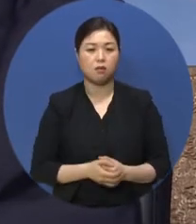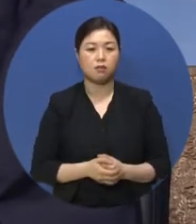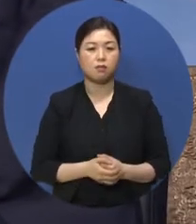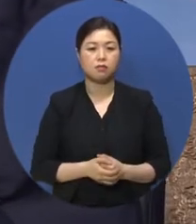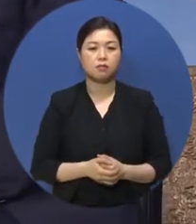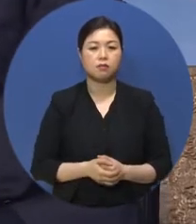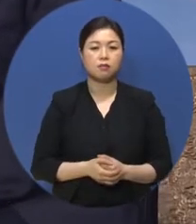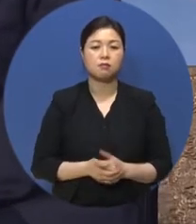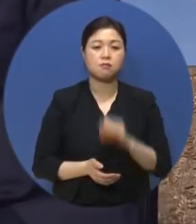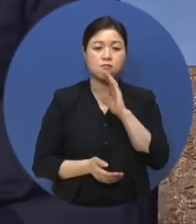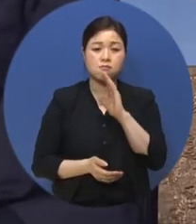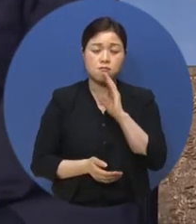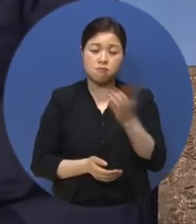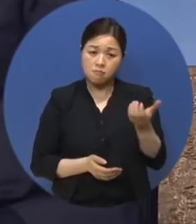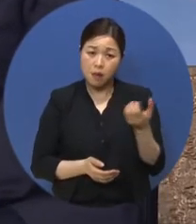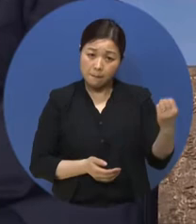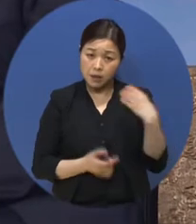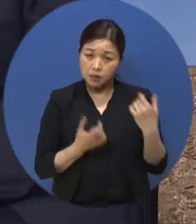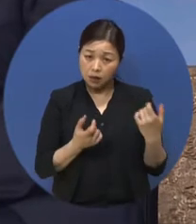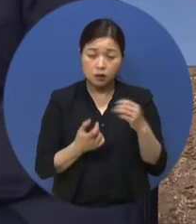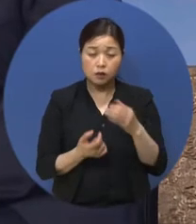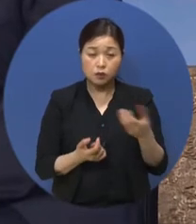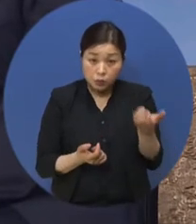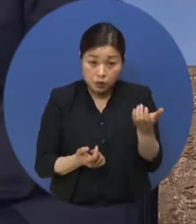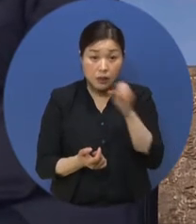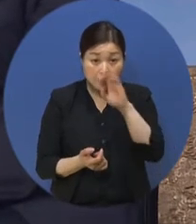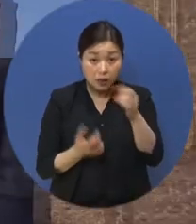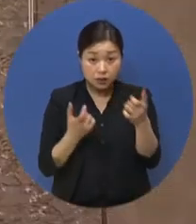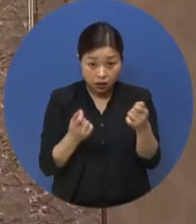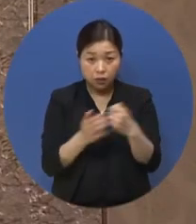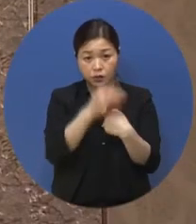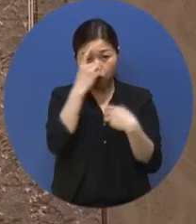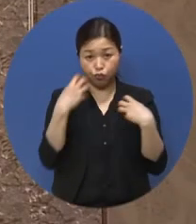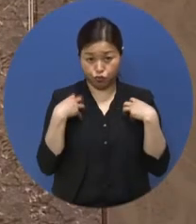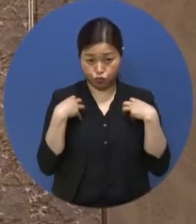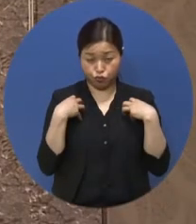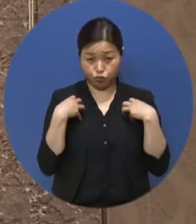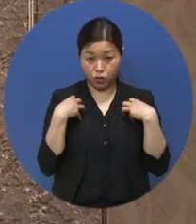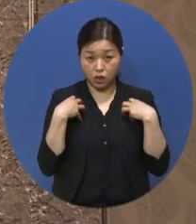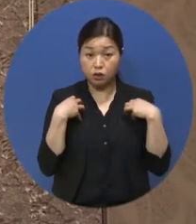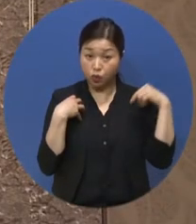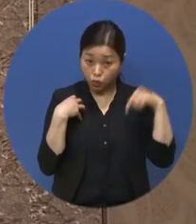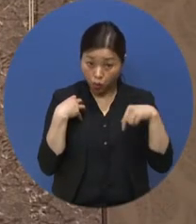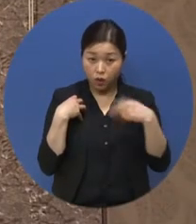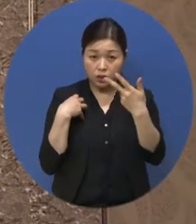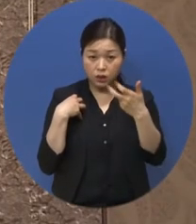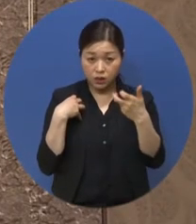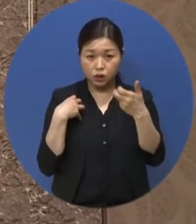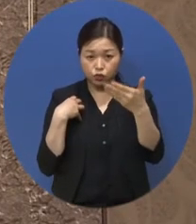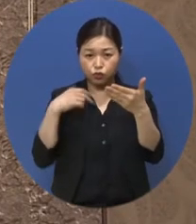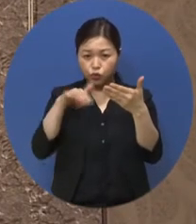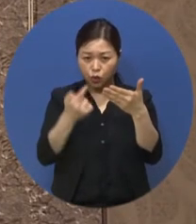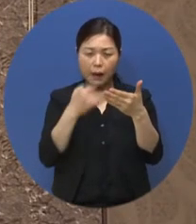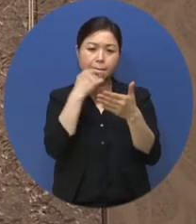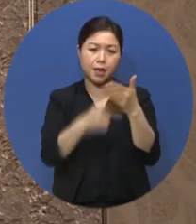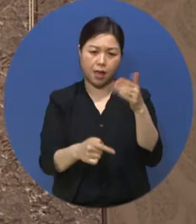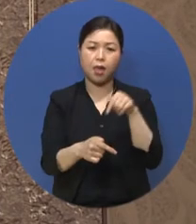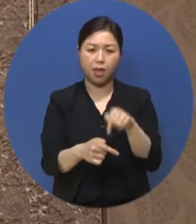저희 아까 좀 전에 말씀드렸듯이 정부에서도 네. 전체를 따지면 79조가 마이너스